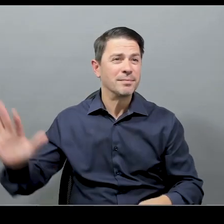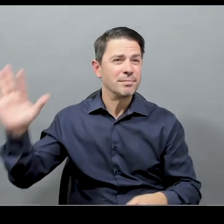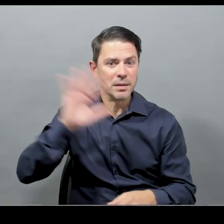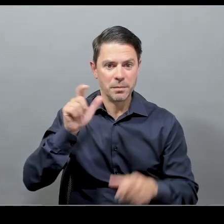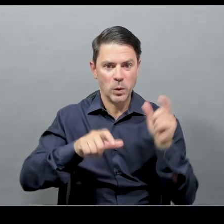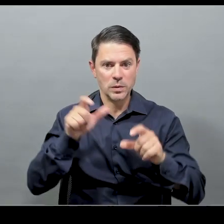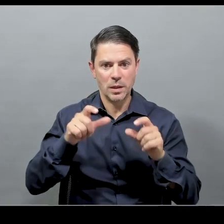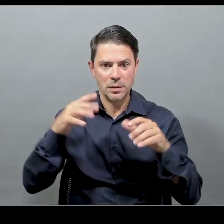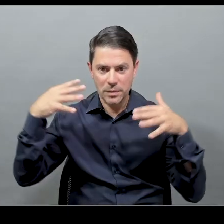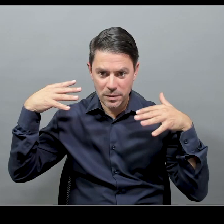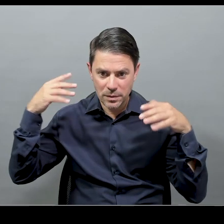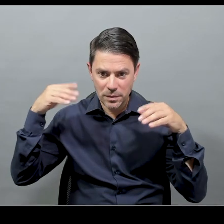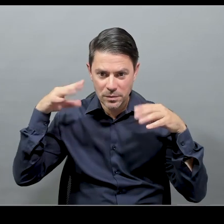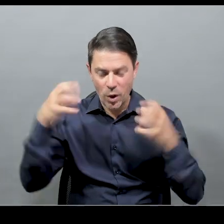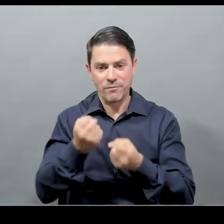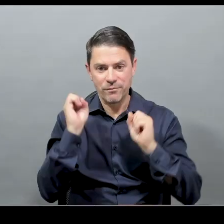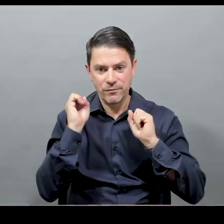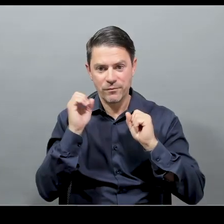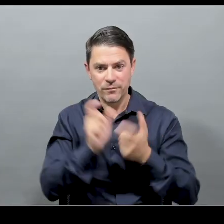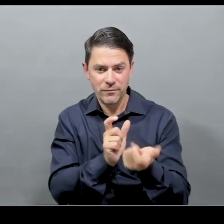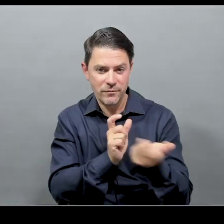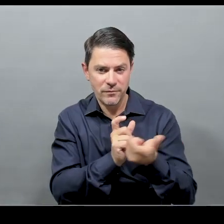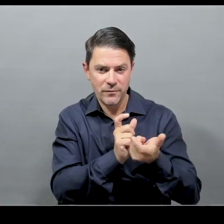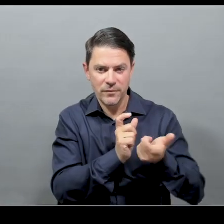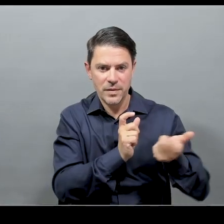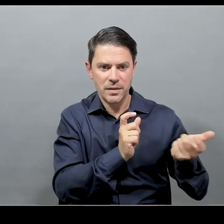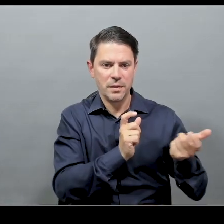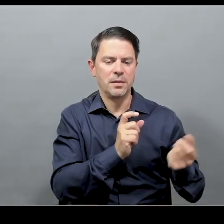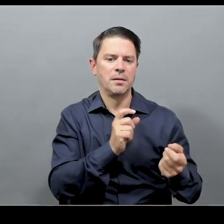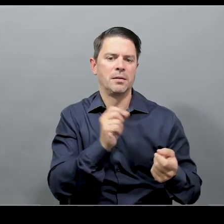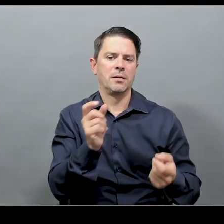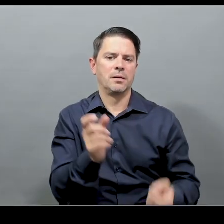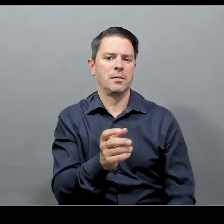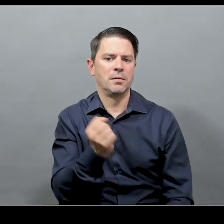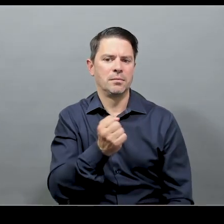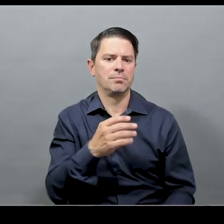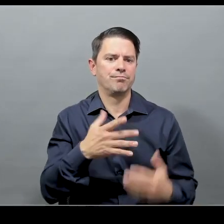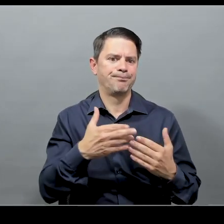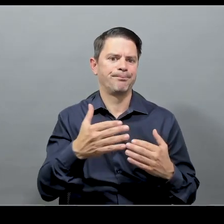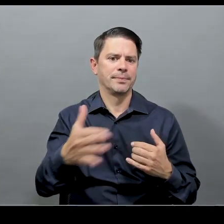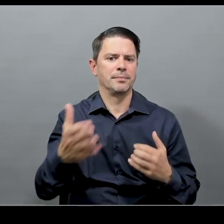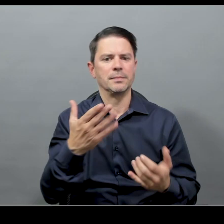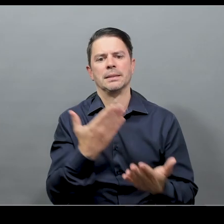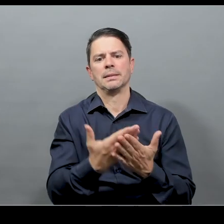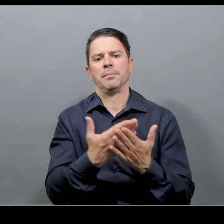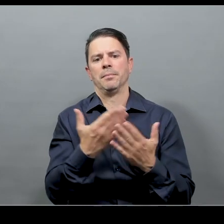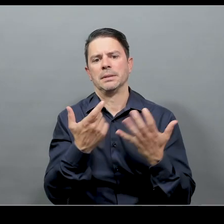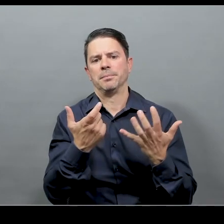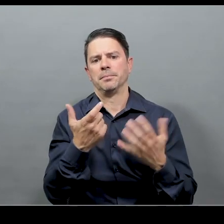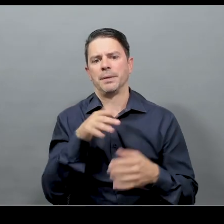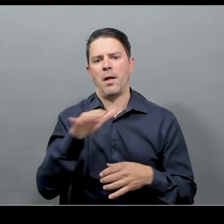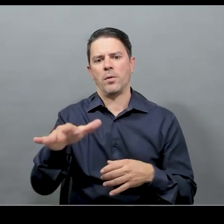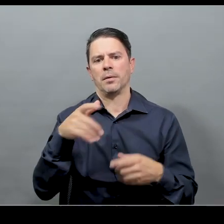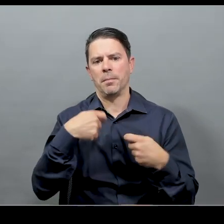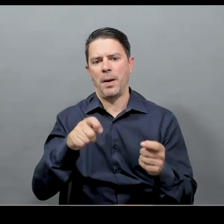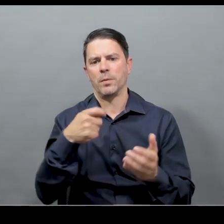dauern. Miteinander 70 Millionen oder über 70 Millionen Baukosten. Das will verbaut sein. Also das wird nicht nächstes Jahr zum Beziehen sein. Das muss ich ganz